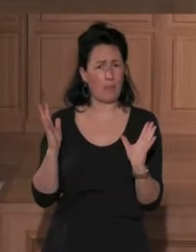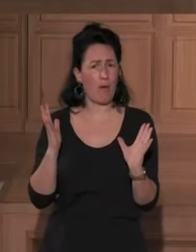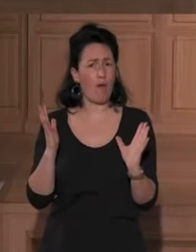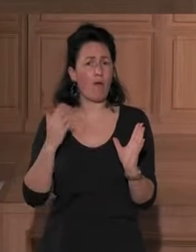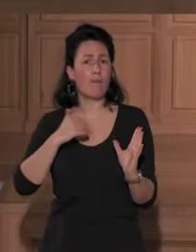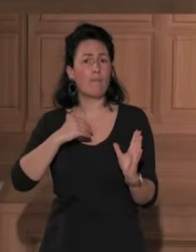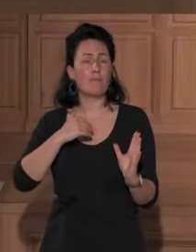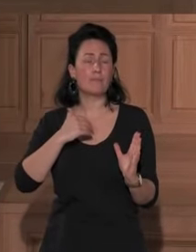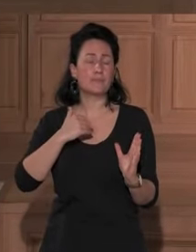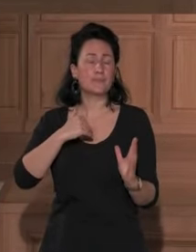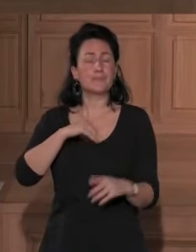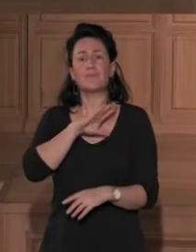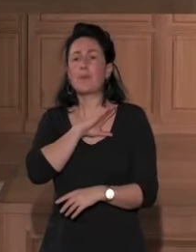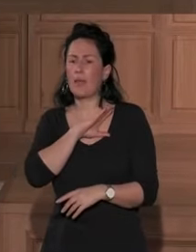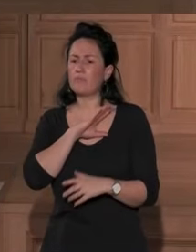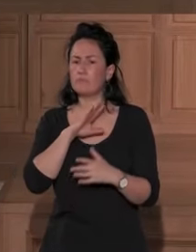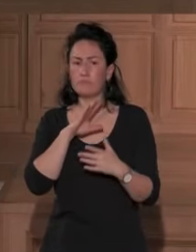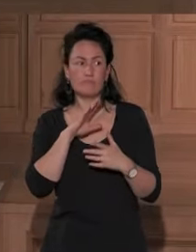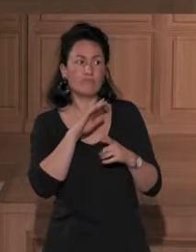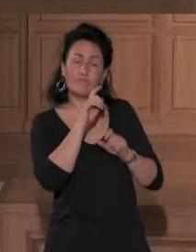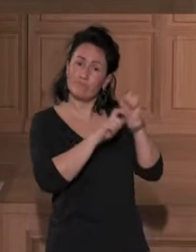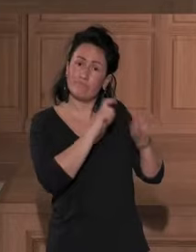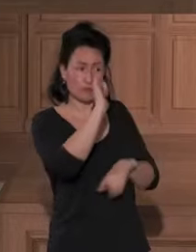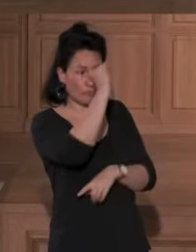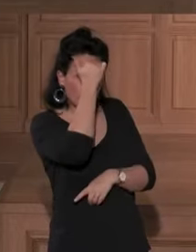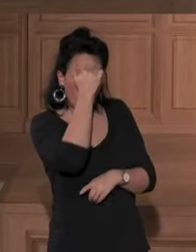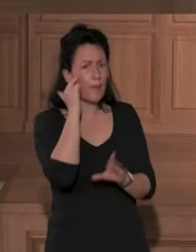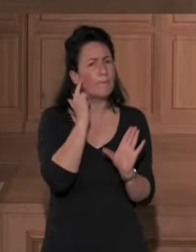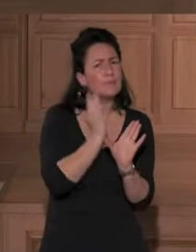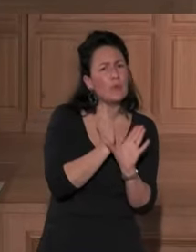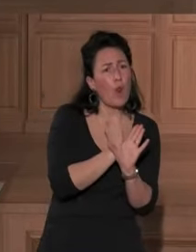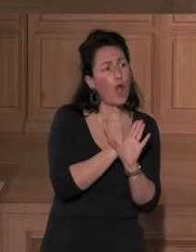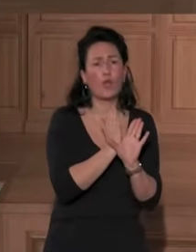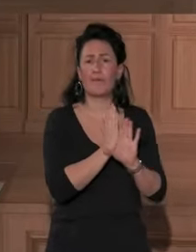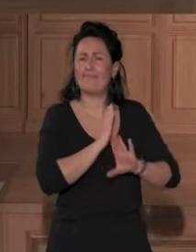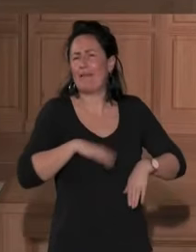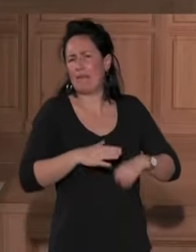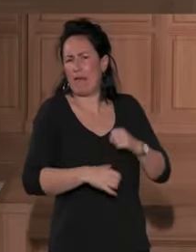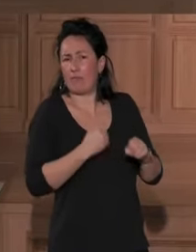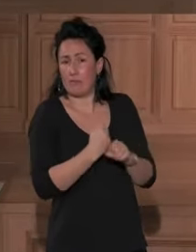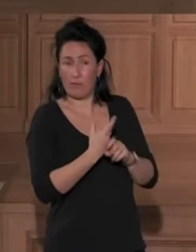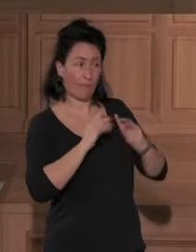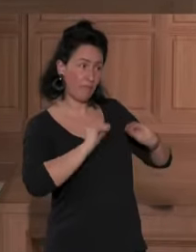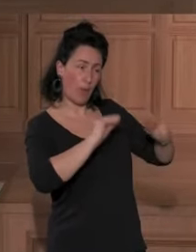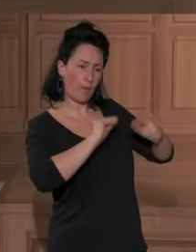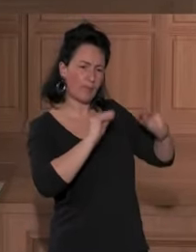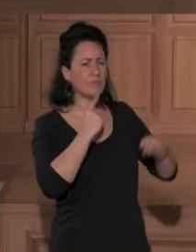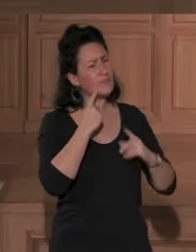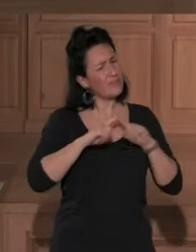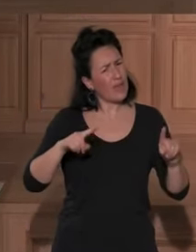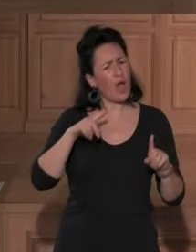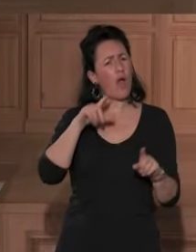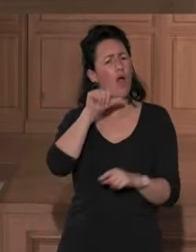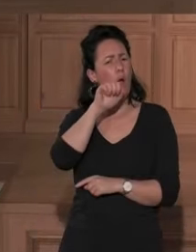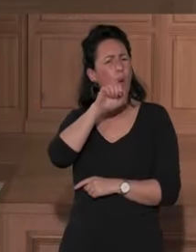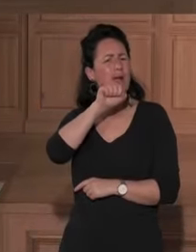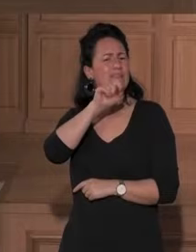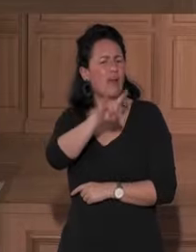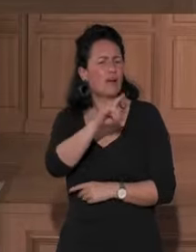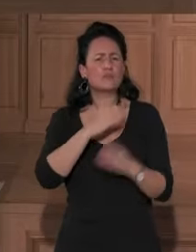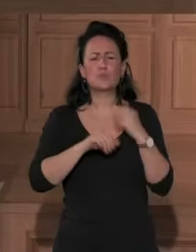entre autres, à des stagiaires qu'on forme, stagiaires psychologues dernière année. Ce n'est pas des AESH, ce n'est pas des AVS, c'est